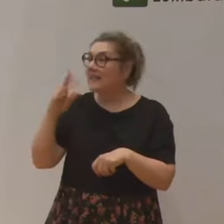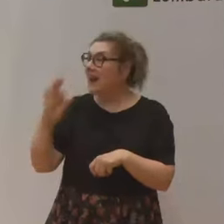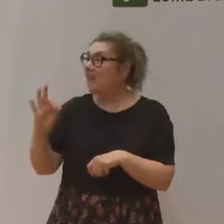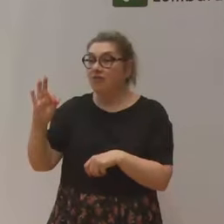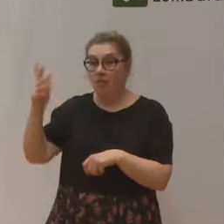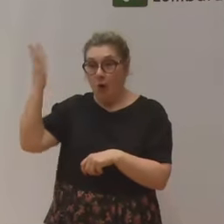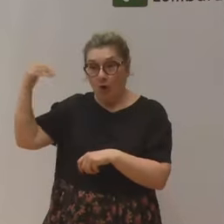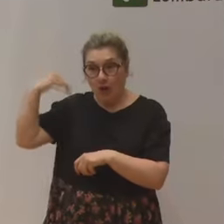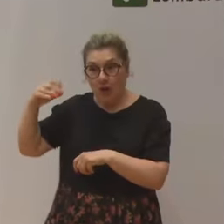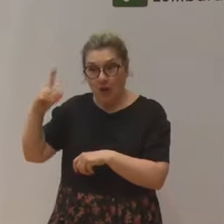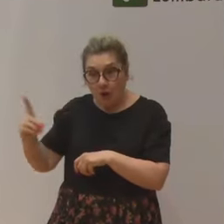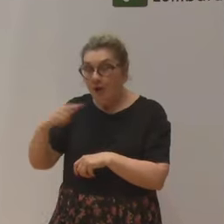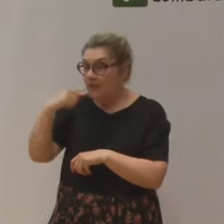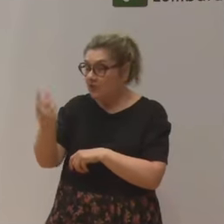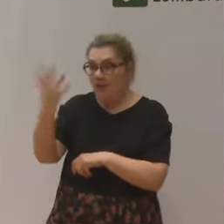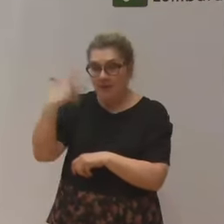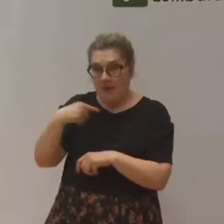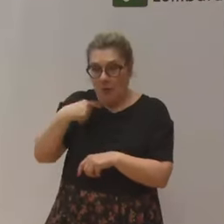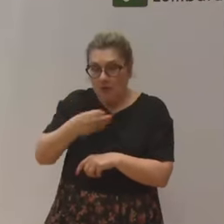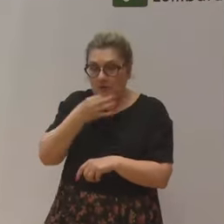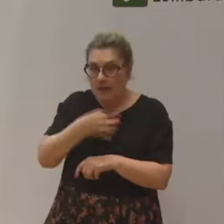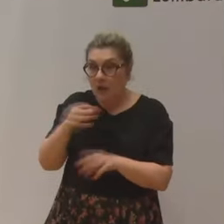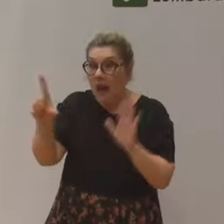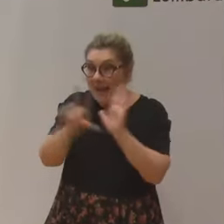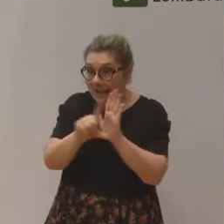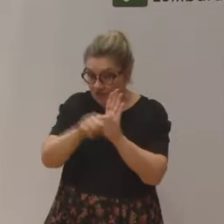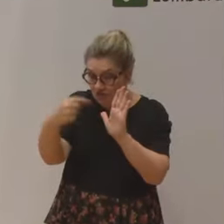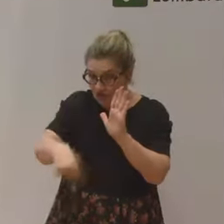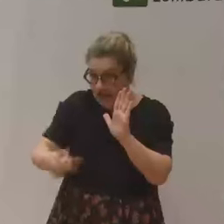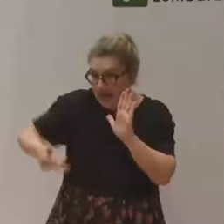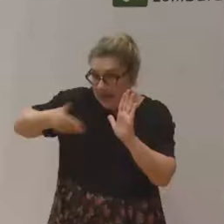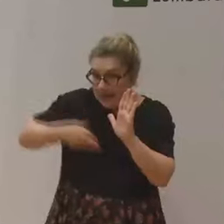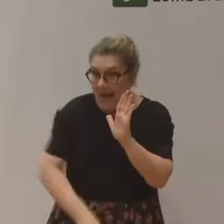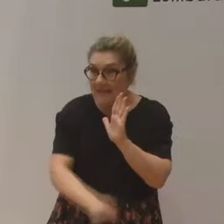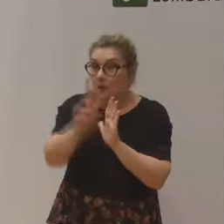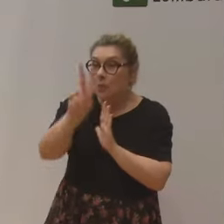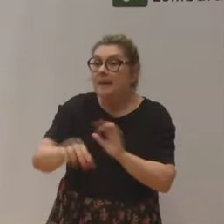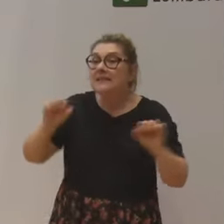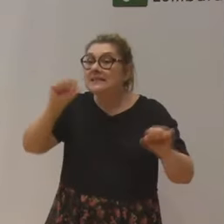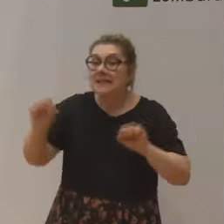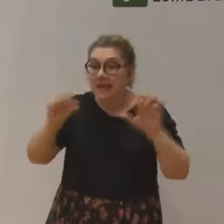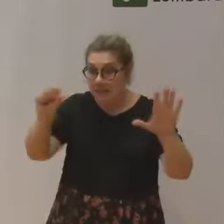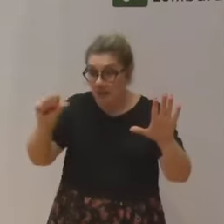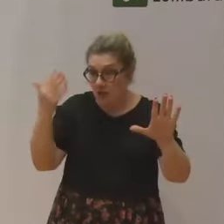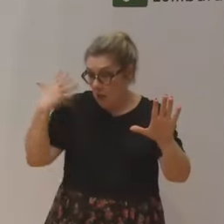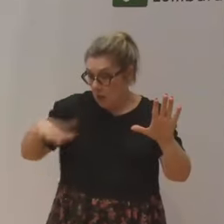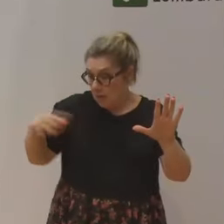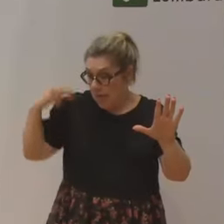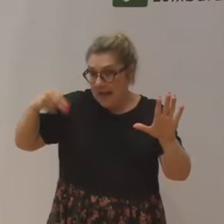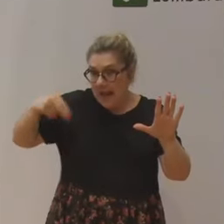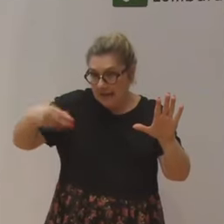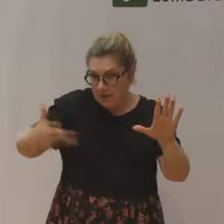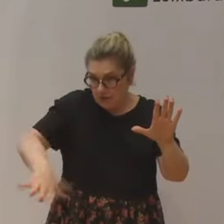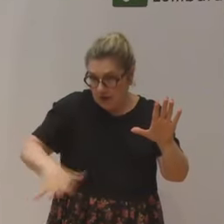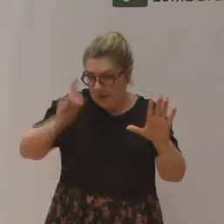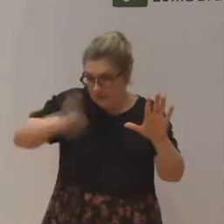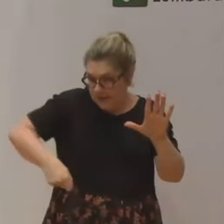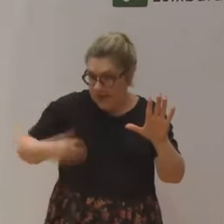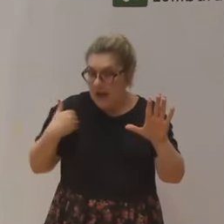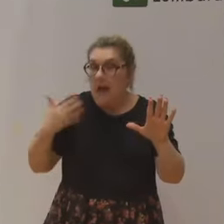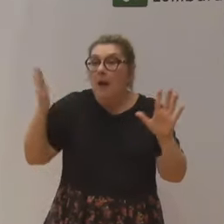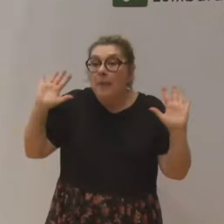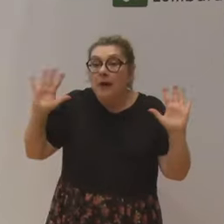sua presentazione, sicuramente questa legge, che è una legge che è data dal 2016, quindi che ormai sono molti anni che è in vigore,